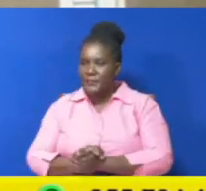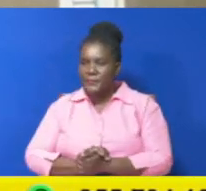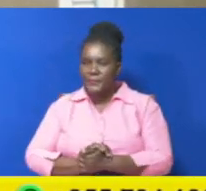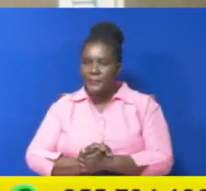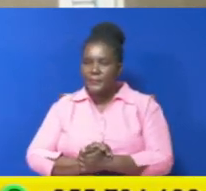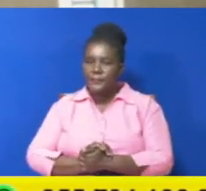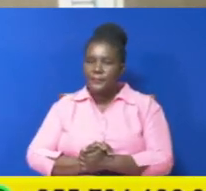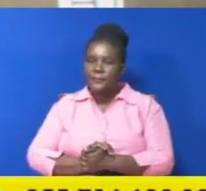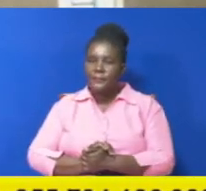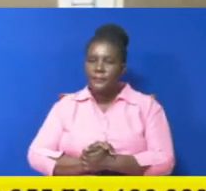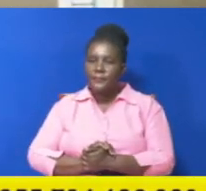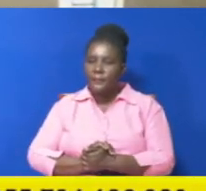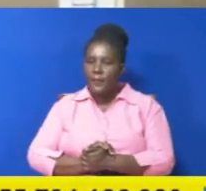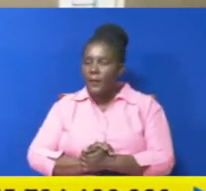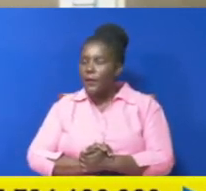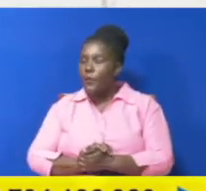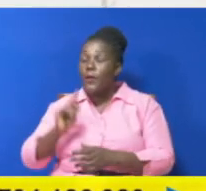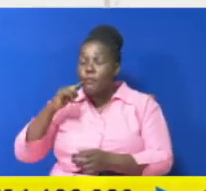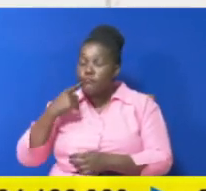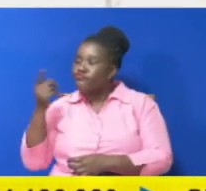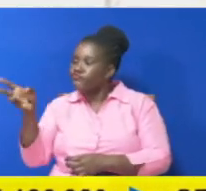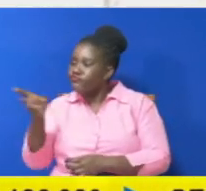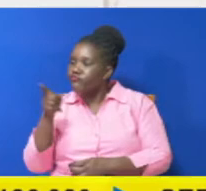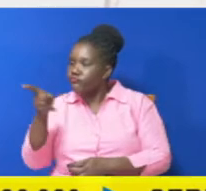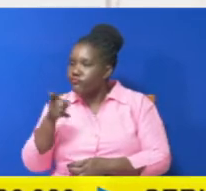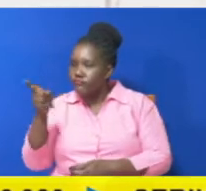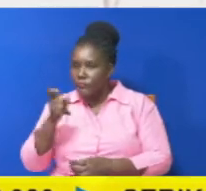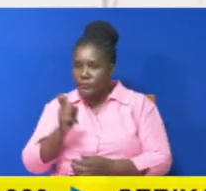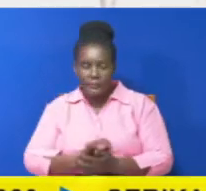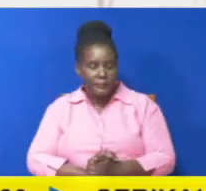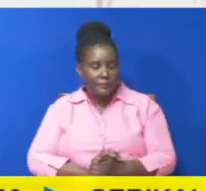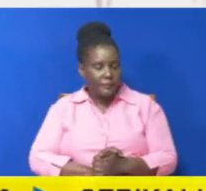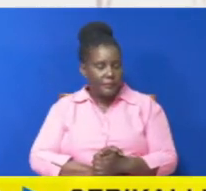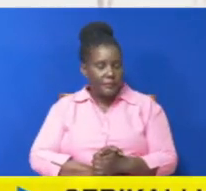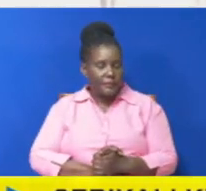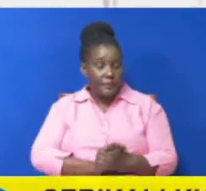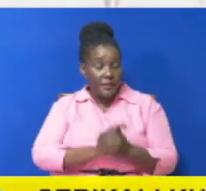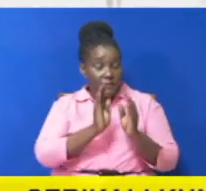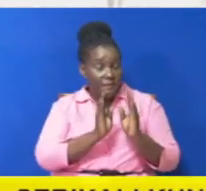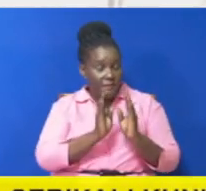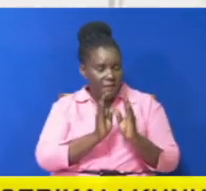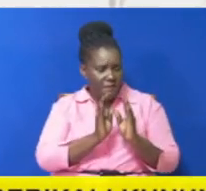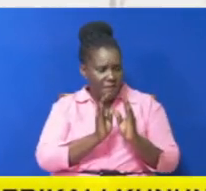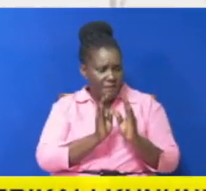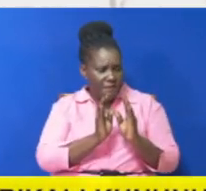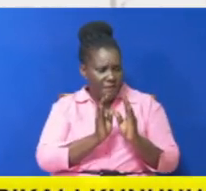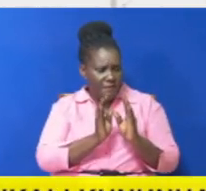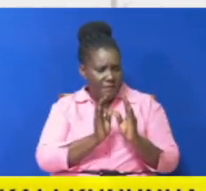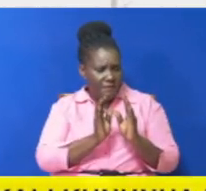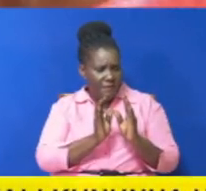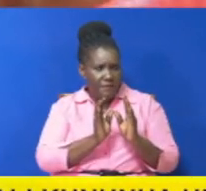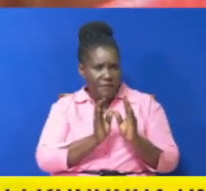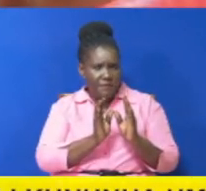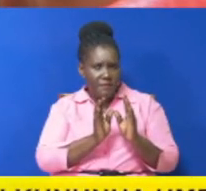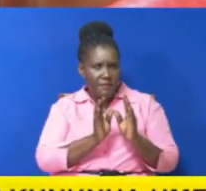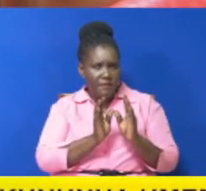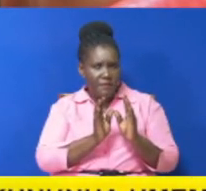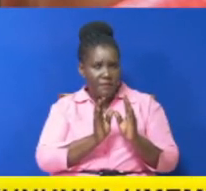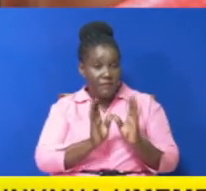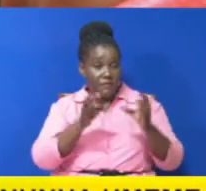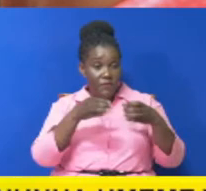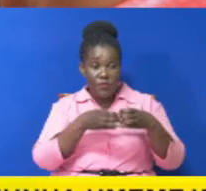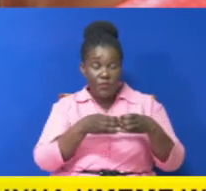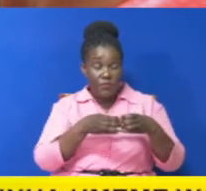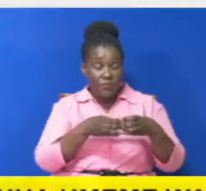ODC wakadai fedha zile. Wale ambao kwa kweli wanazidi milioni 10 kwa kweli wasipewe